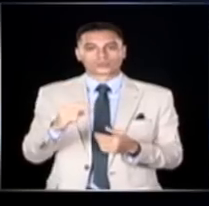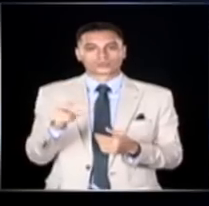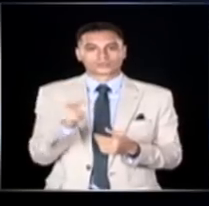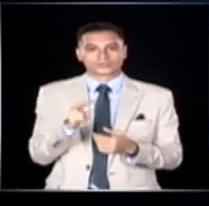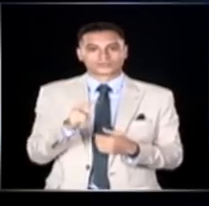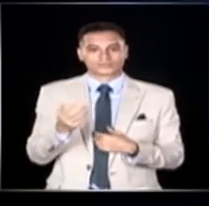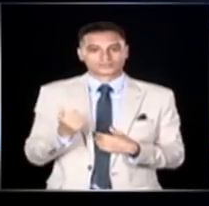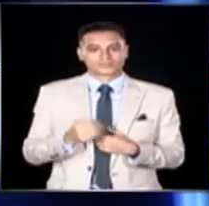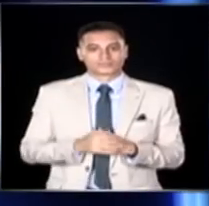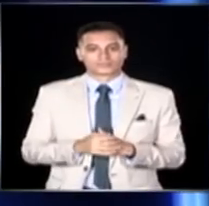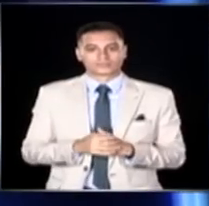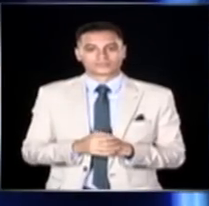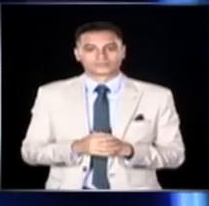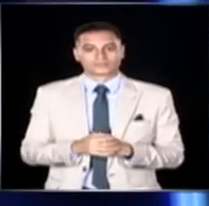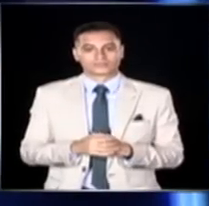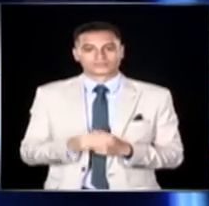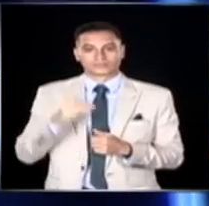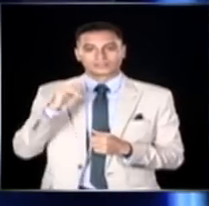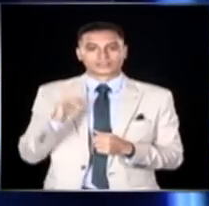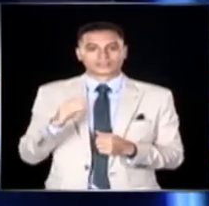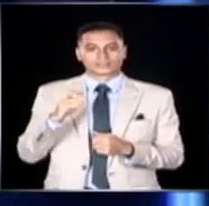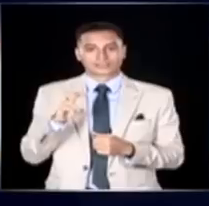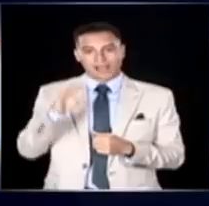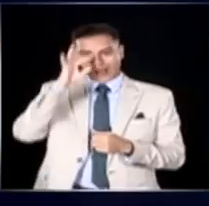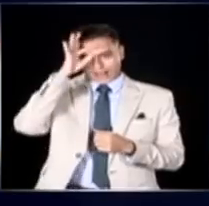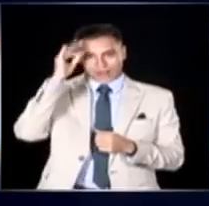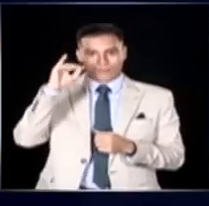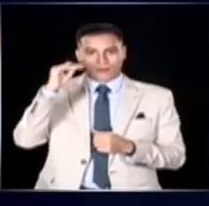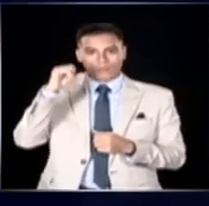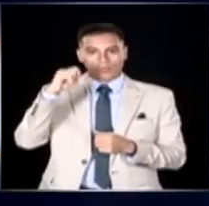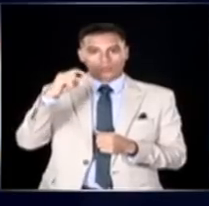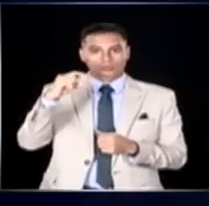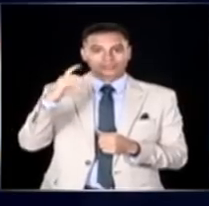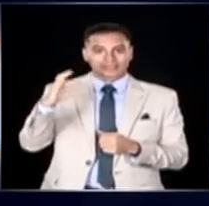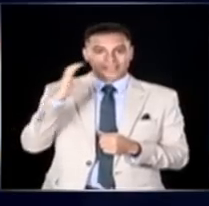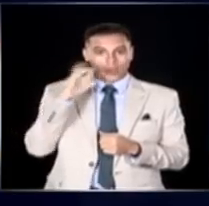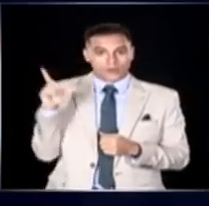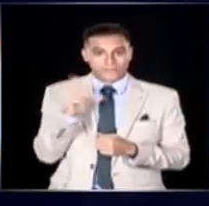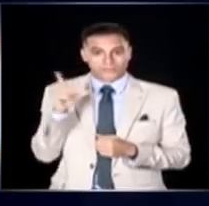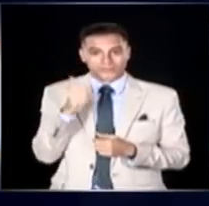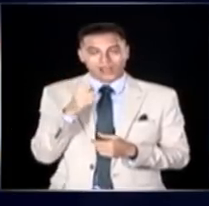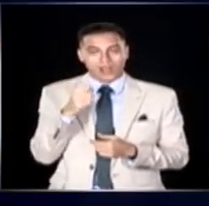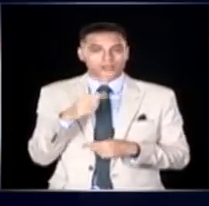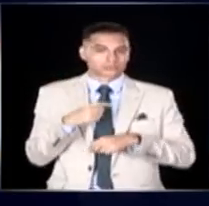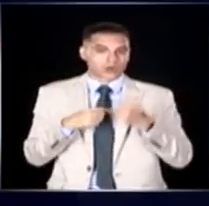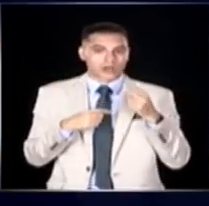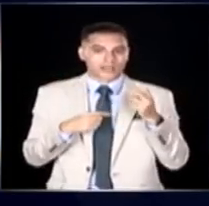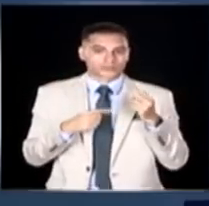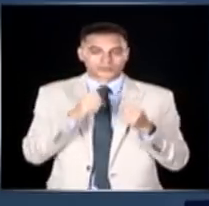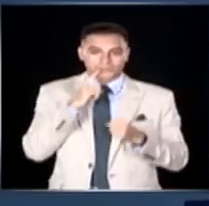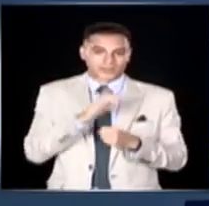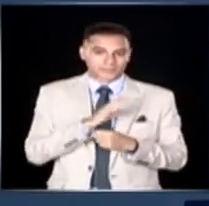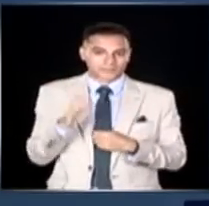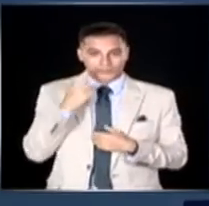خميس وخديجه. خديجه، لو محمود جاوب صح رجع ب 25 نقطه